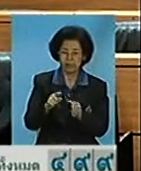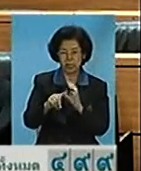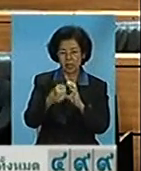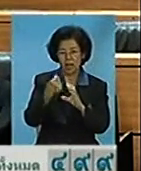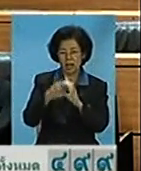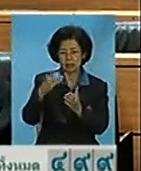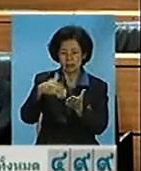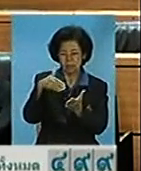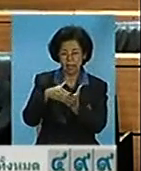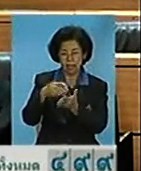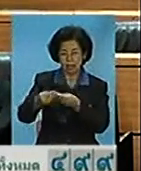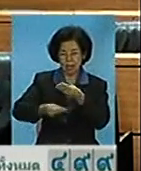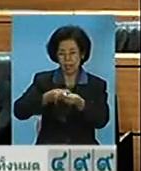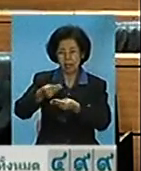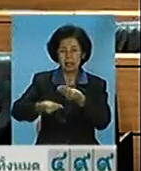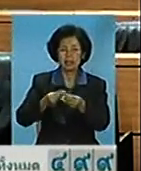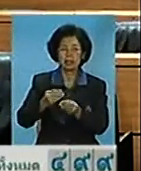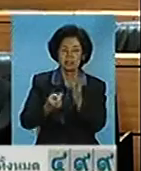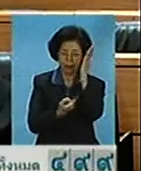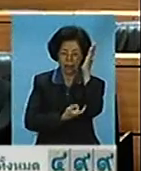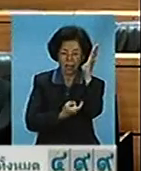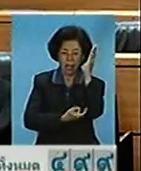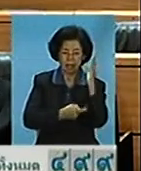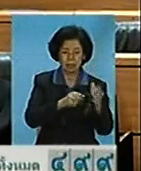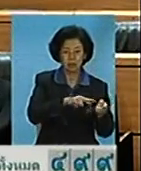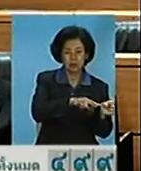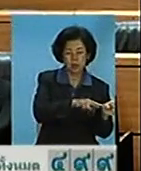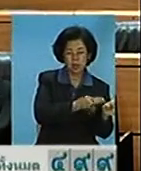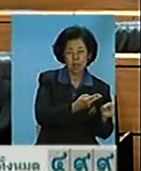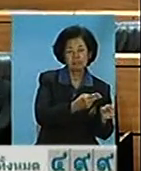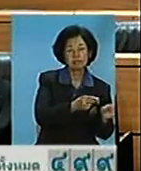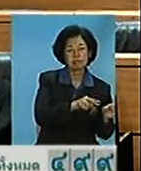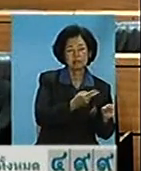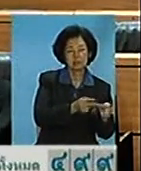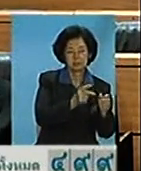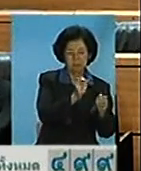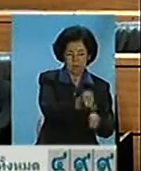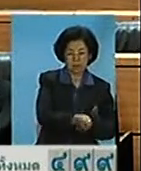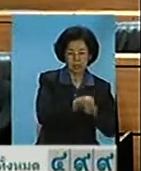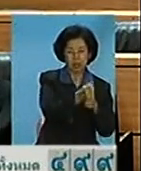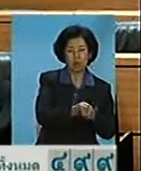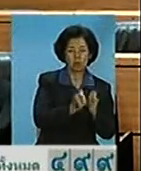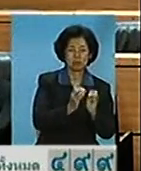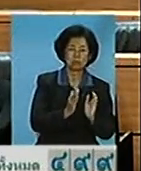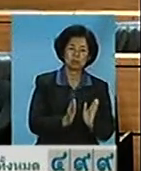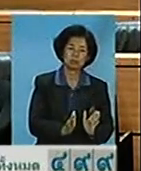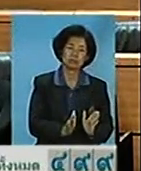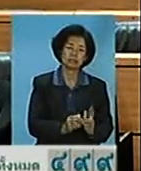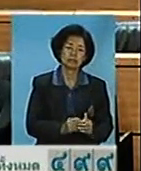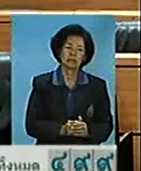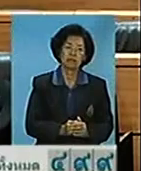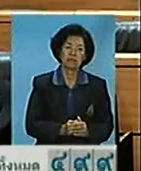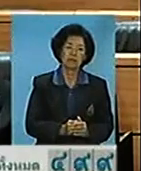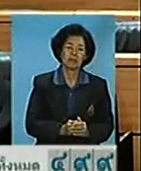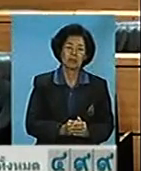างยางพาราแล้วก็ต้นน้ำก็คือเกษตรกรชาวสวนยางผมเรียนท่านประธานแล้วครับว่าจริงๆ